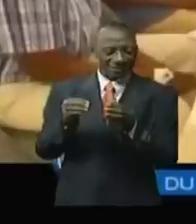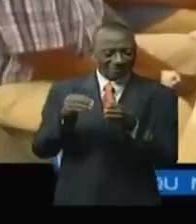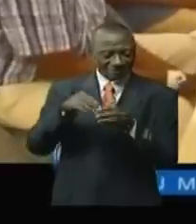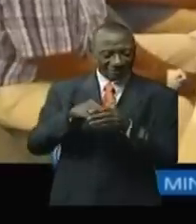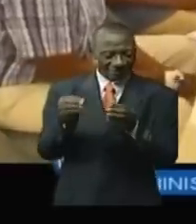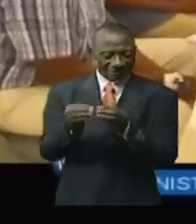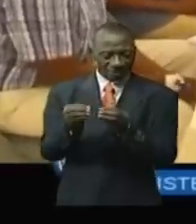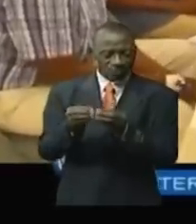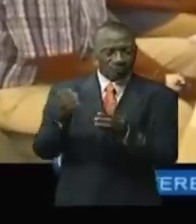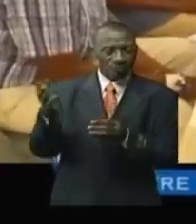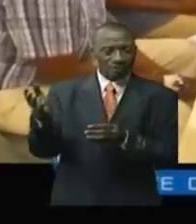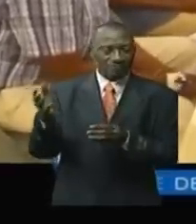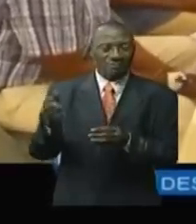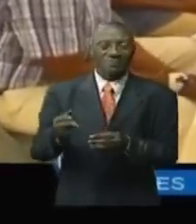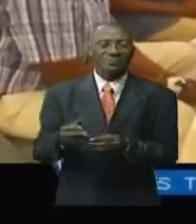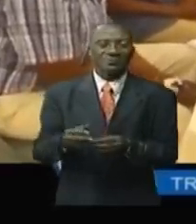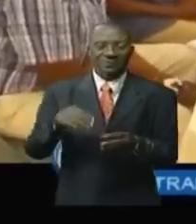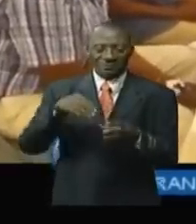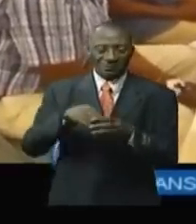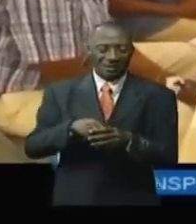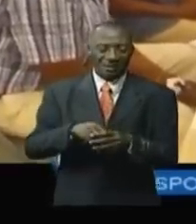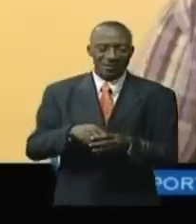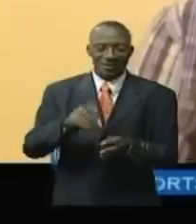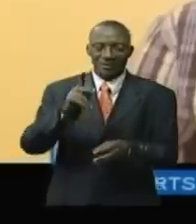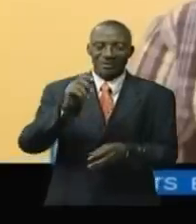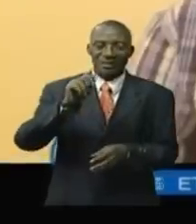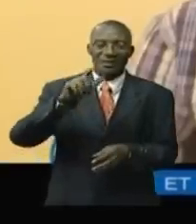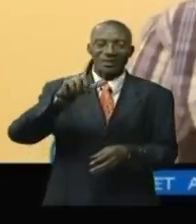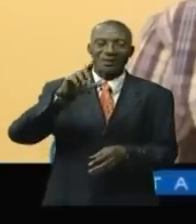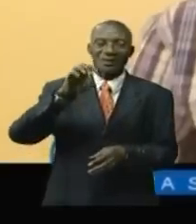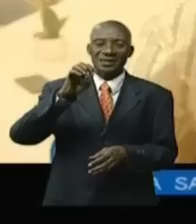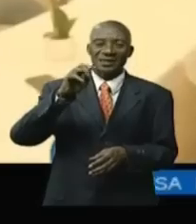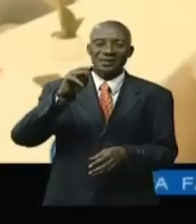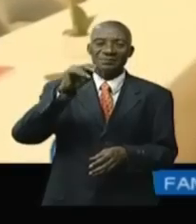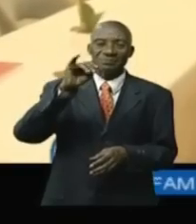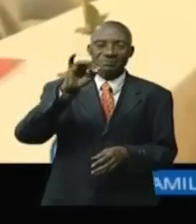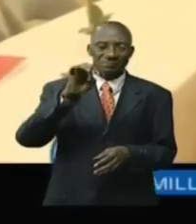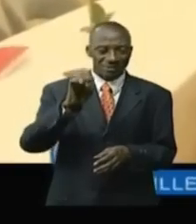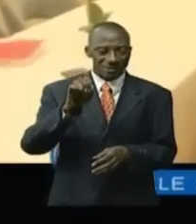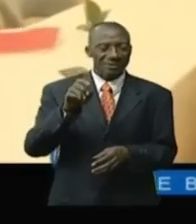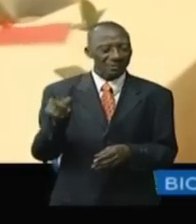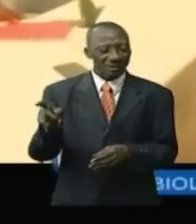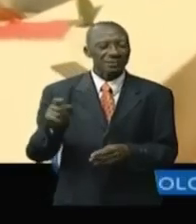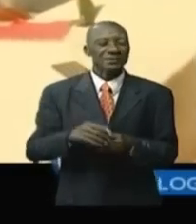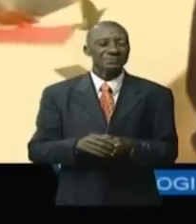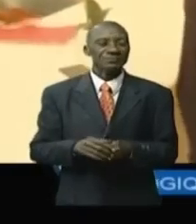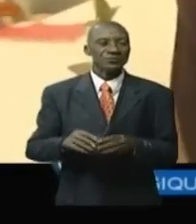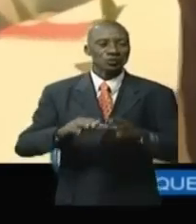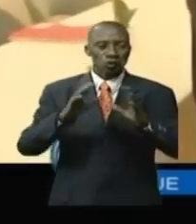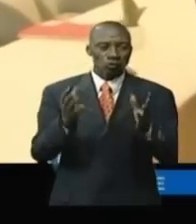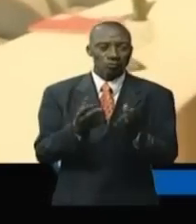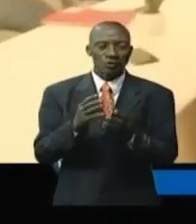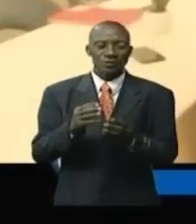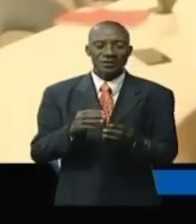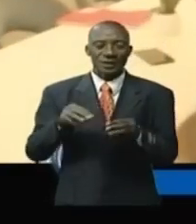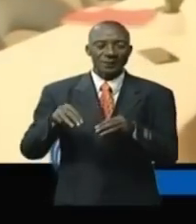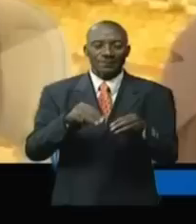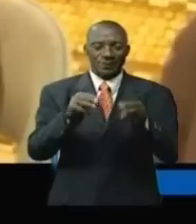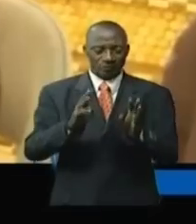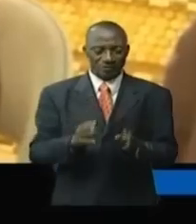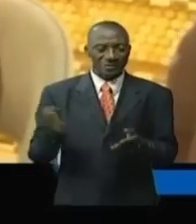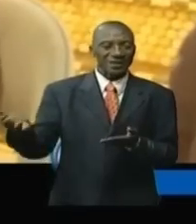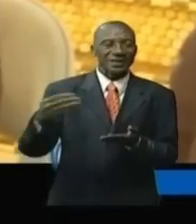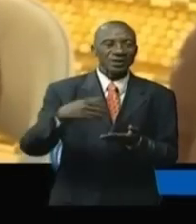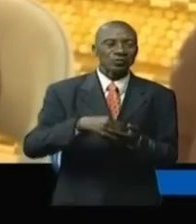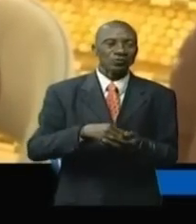Kalemi, chef-lieu de la province du Tanganyika. Ce samedi 18 juin 2022, c'était le tour de la communauté méthodiste Wesley, représentée ici